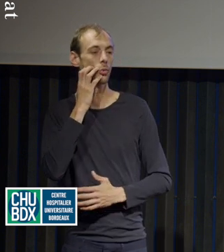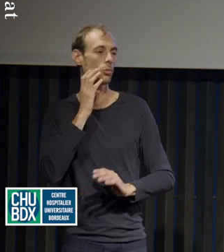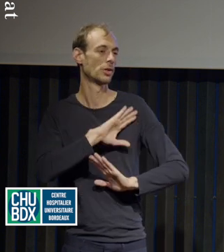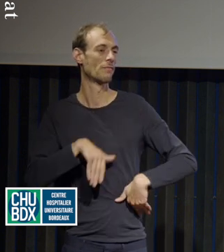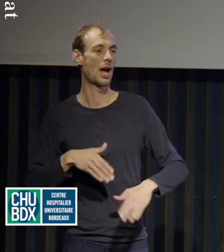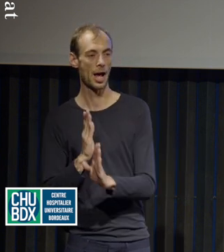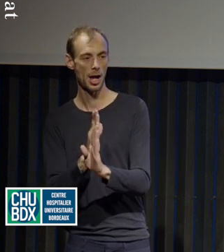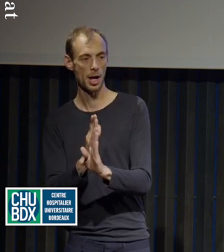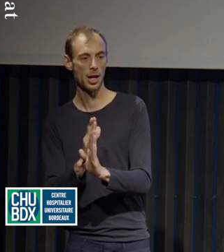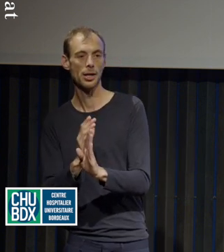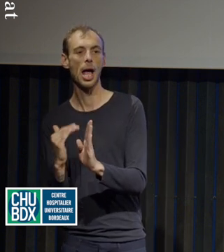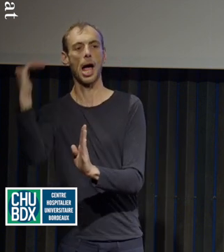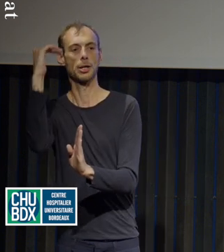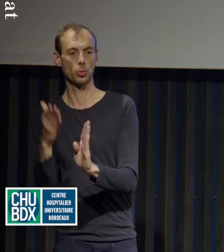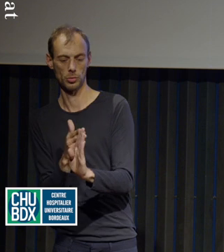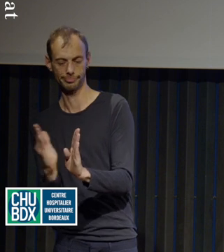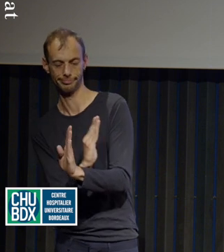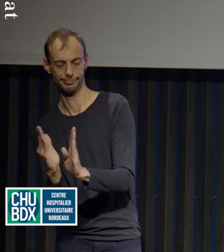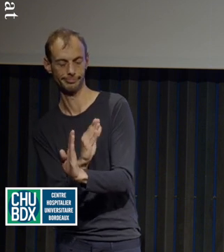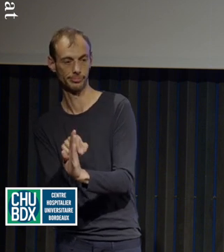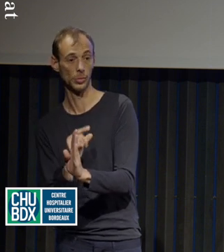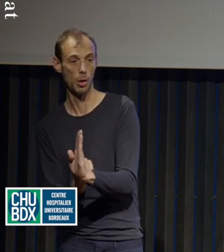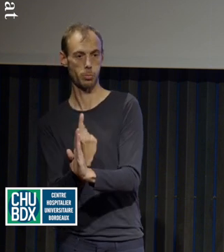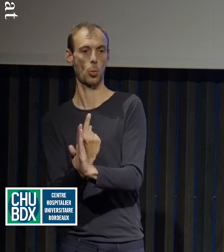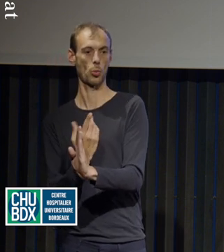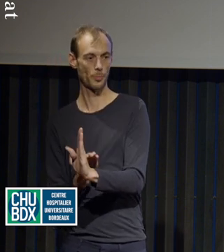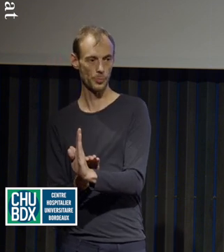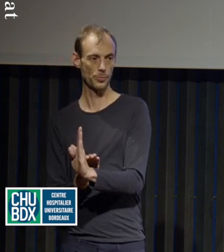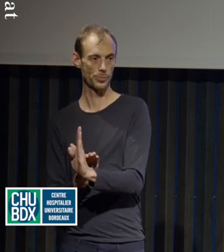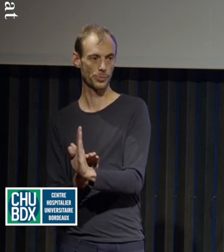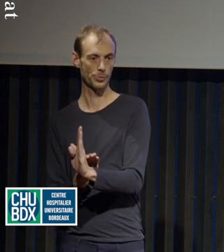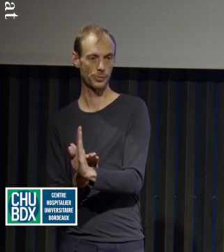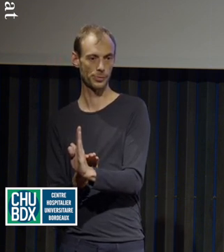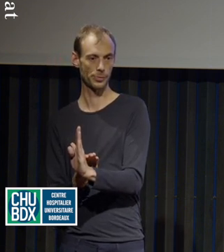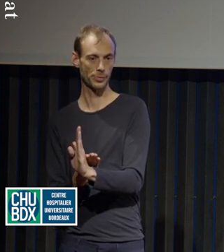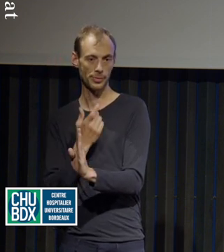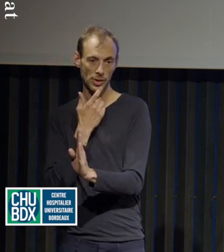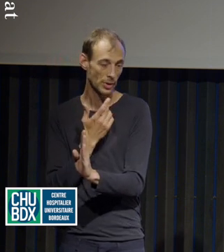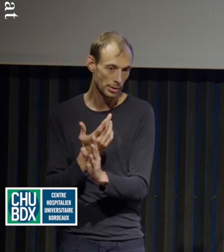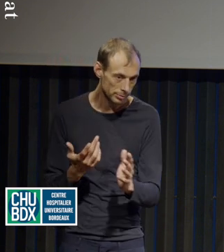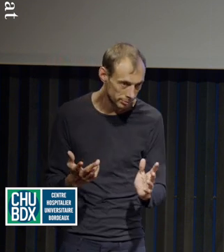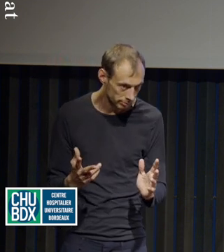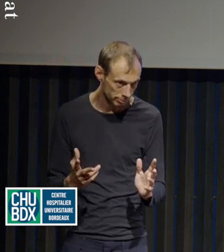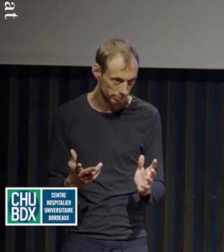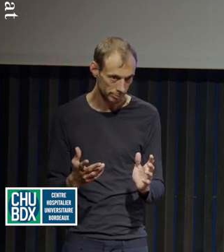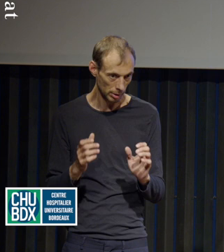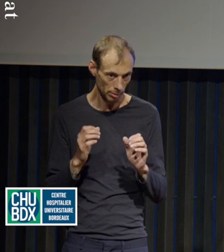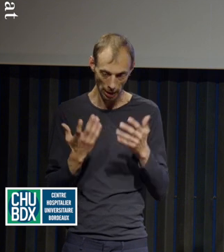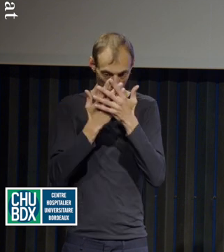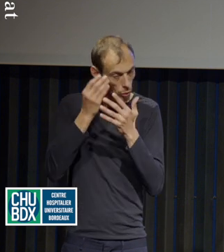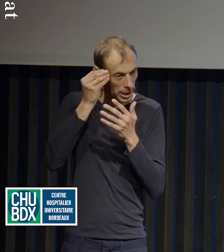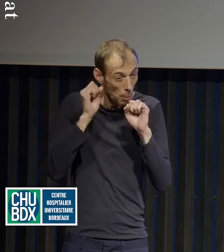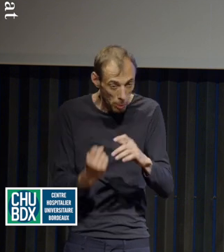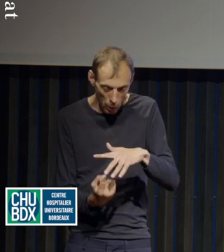début d'âge adulte. En tout cas, on comprend bien que c'est une période d'apparition qui va